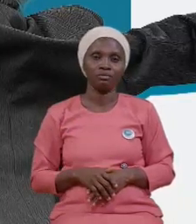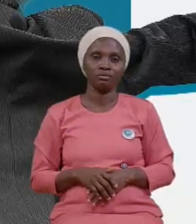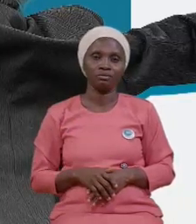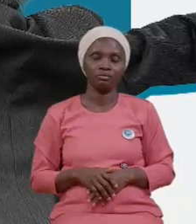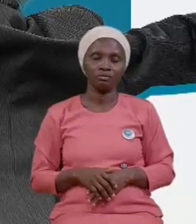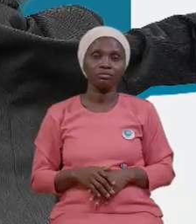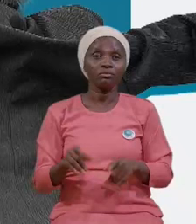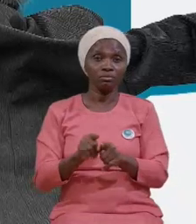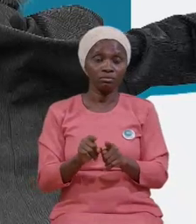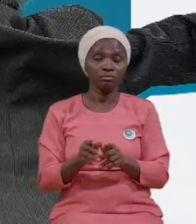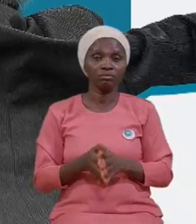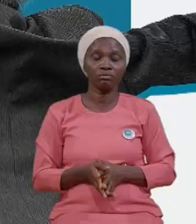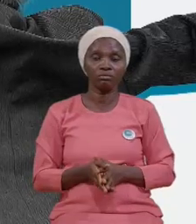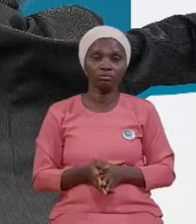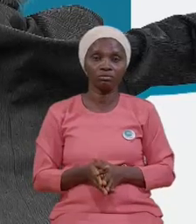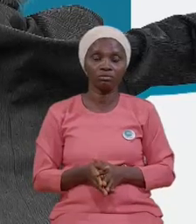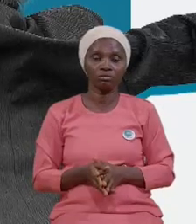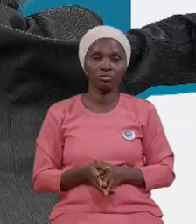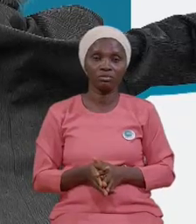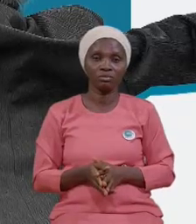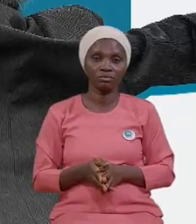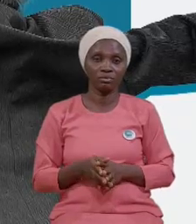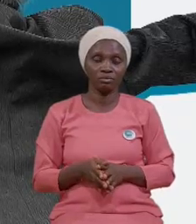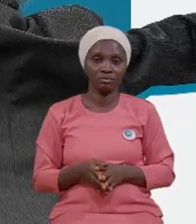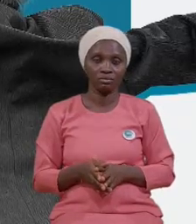Il y aura aussi une séance spéciale.